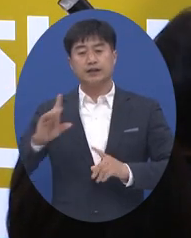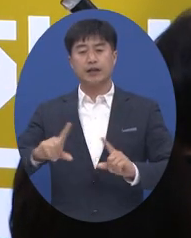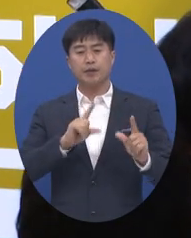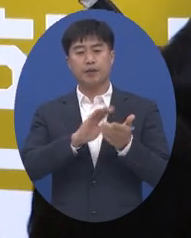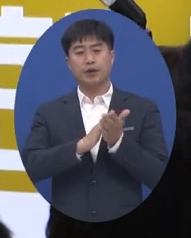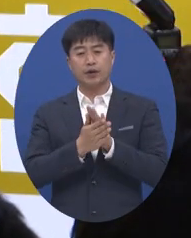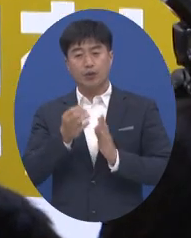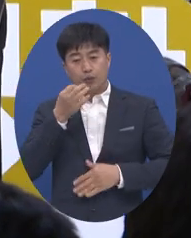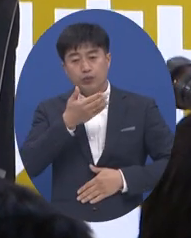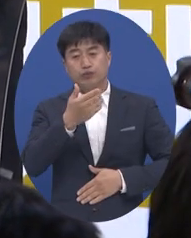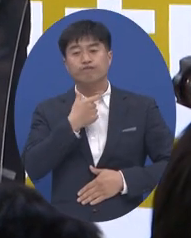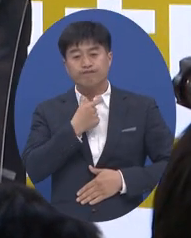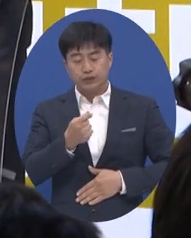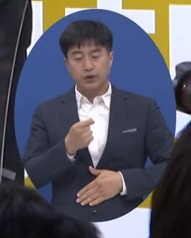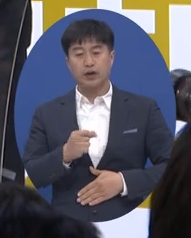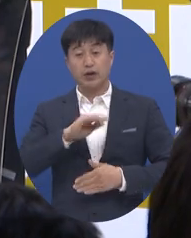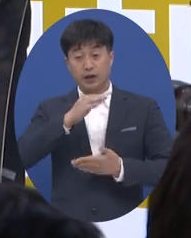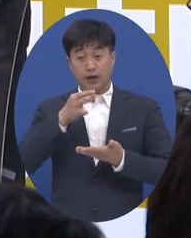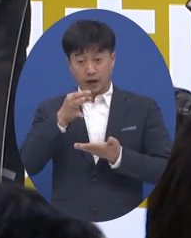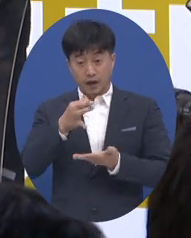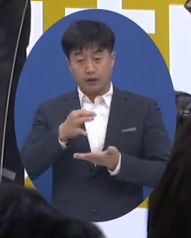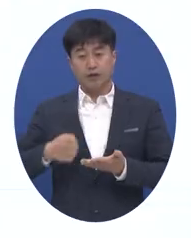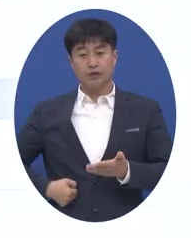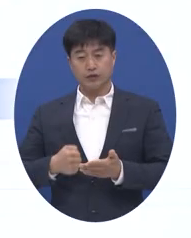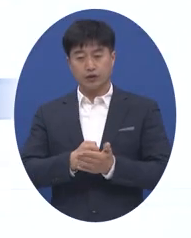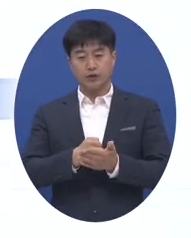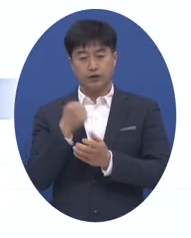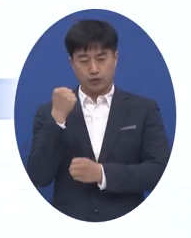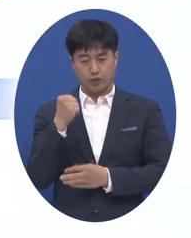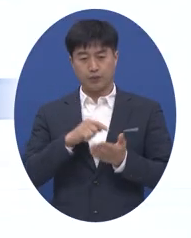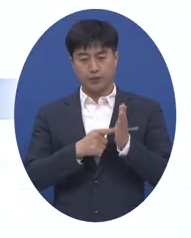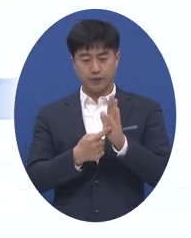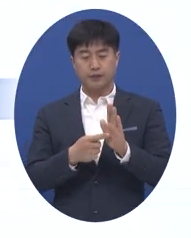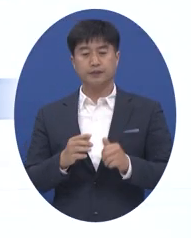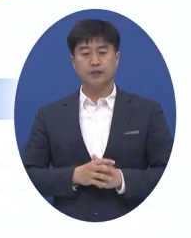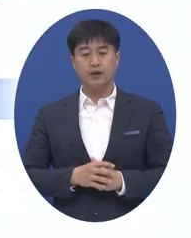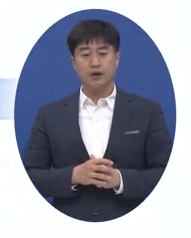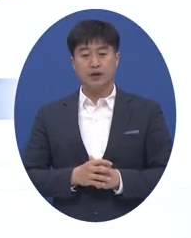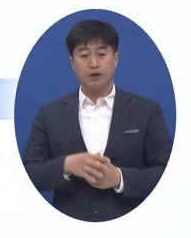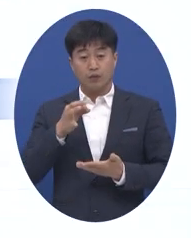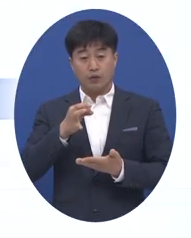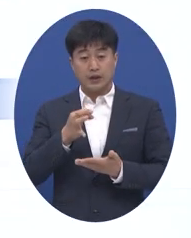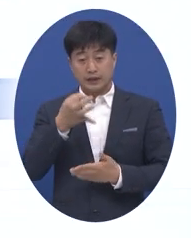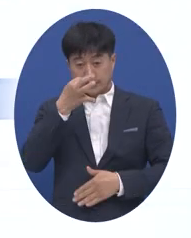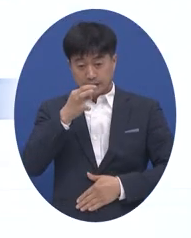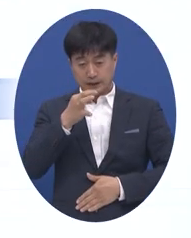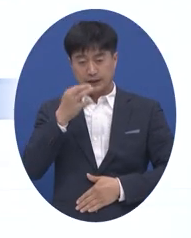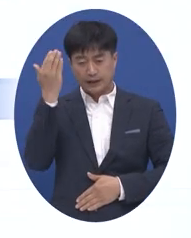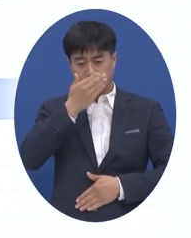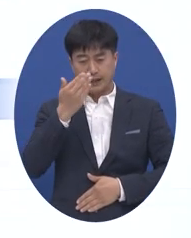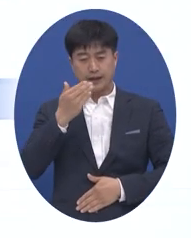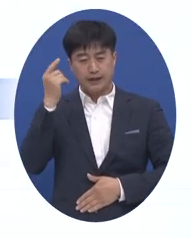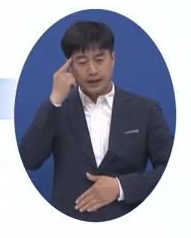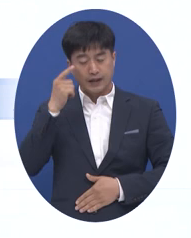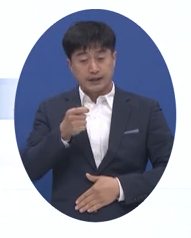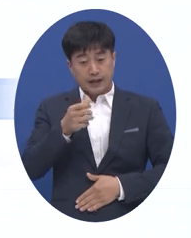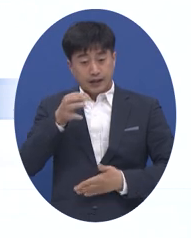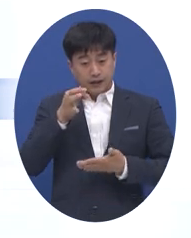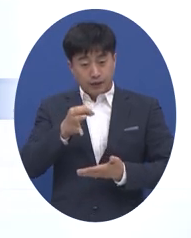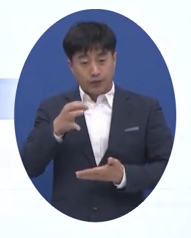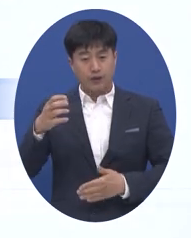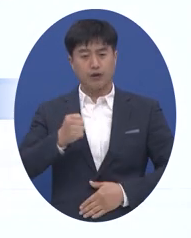한다며 예산 편성 원칙을 설명했습니다. 또 재정의 효율성과 건전성을 고려해서 적은